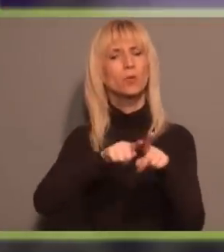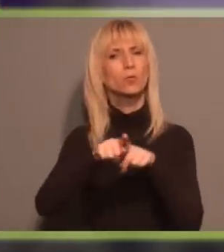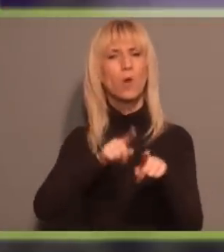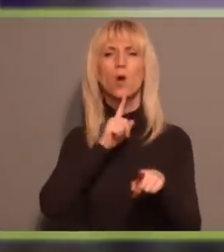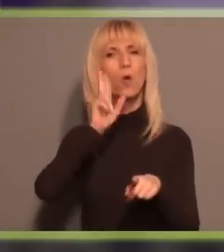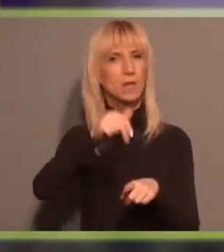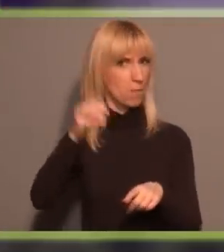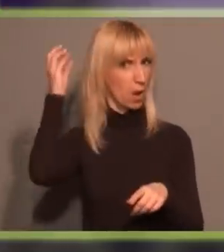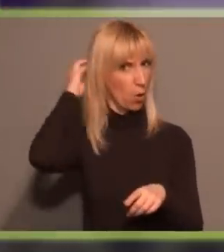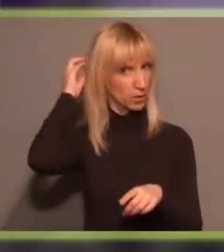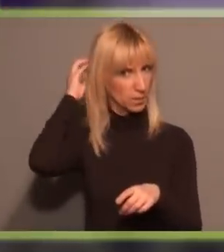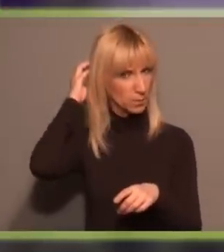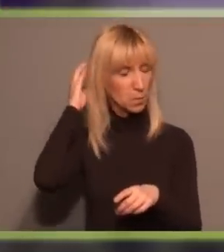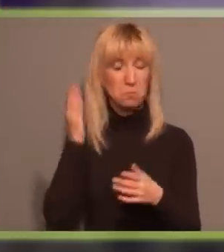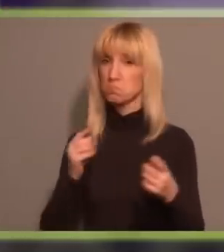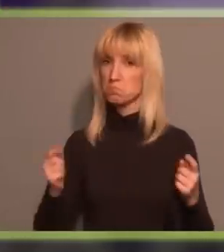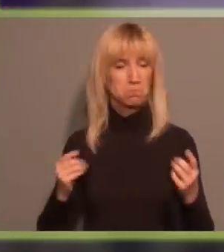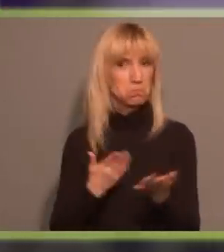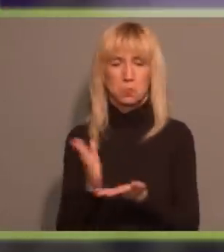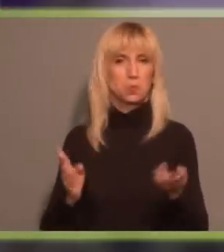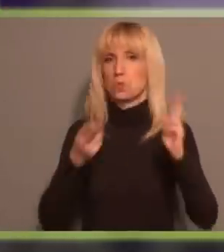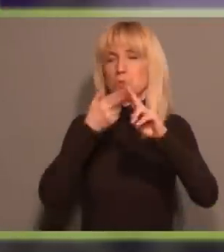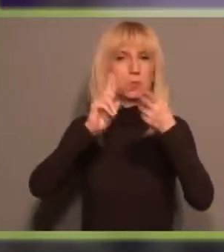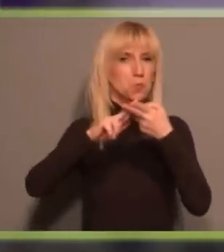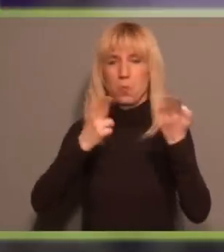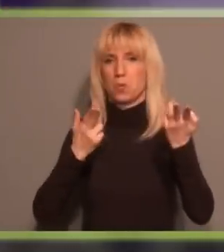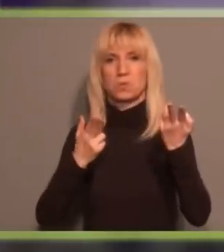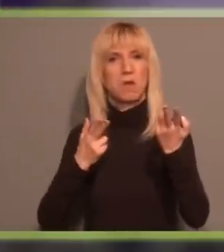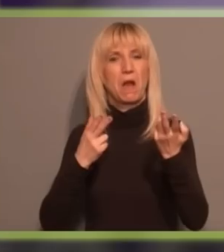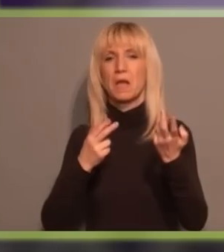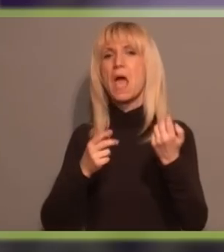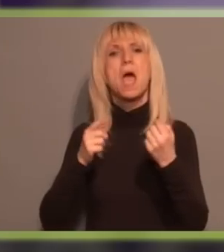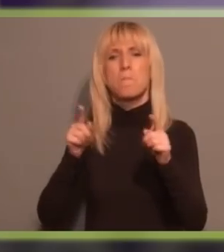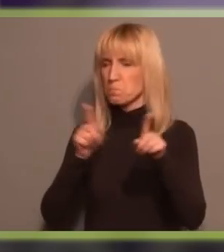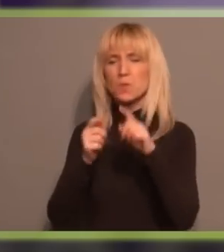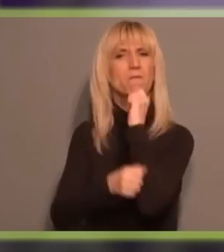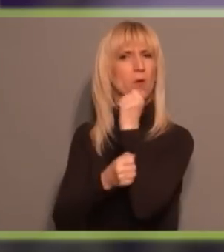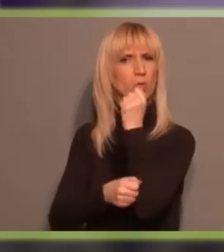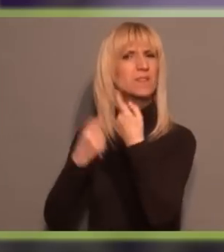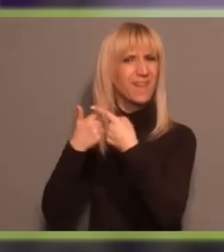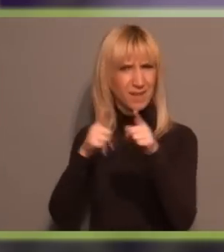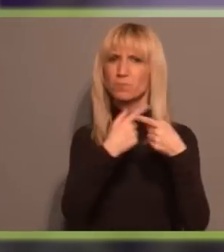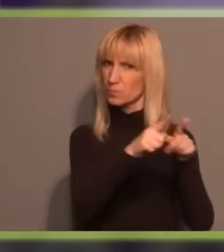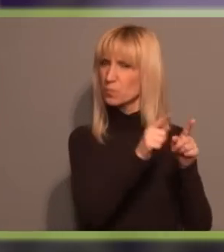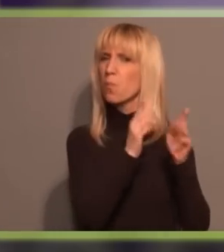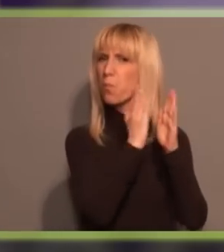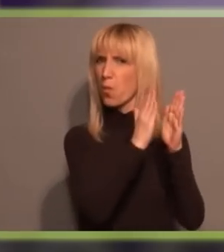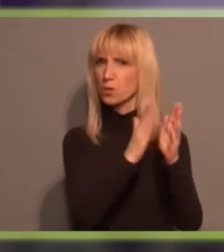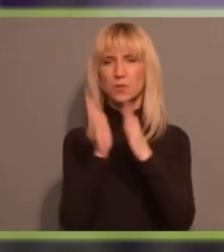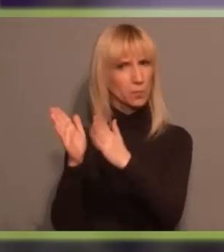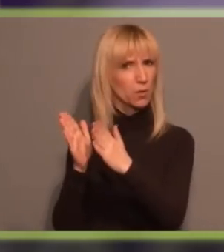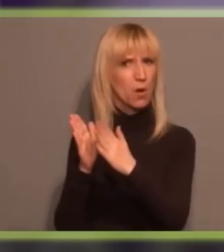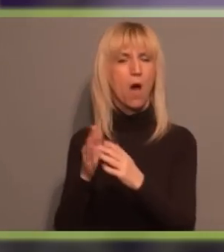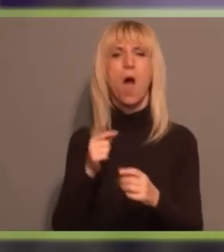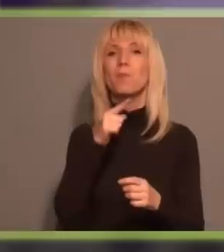on isto ima koherentni implant. Slučajno smo se upoznali u fakultetu, a potpuno drugačiji smer. Mi smo se upoznali